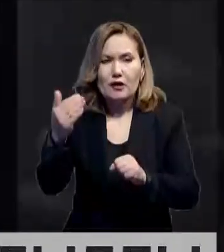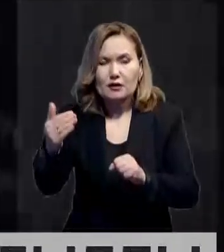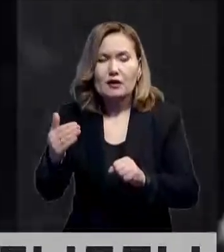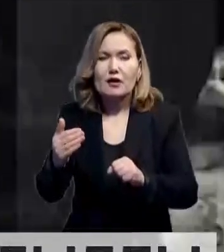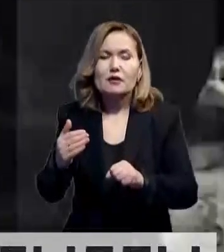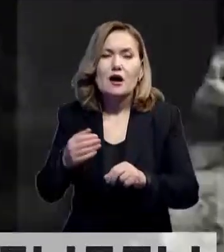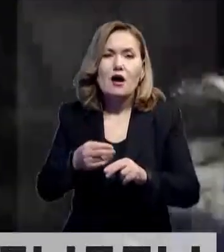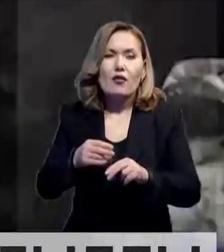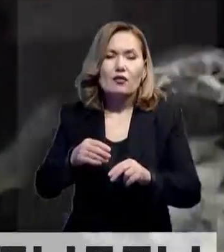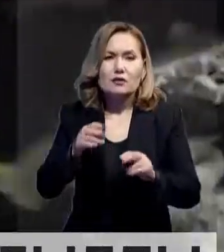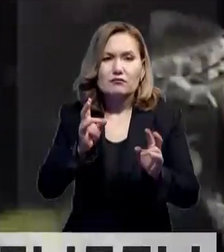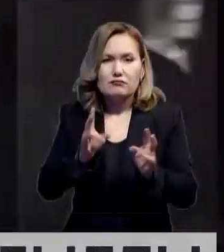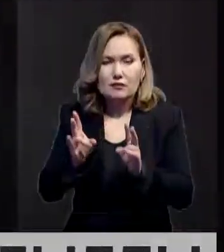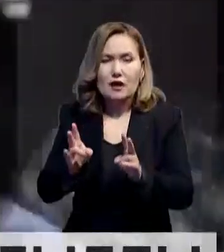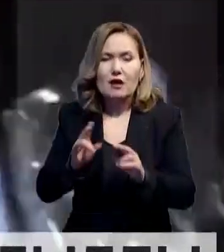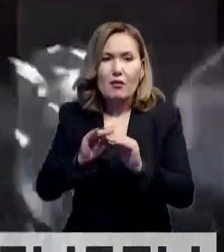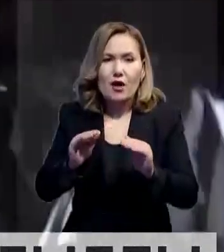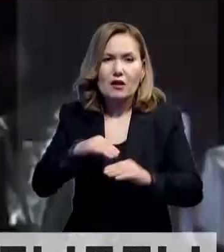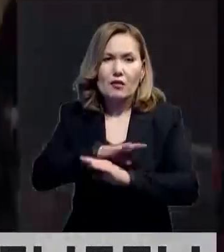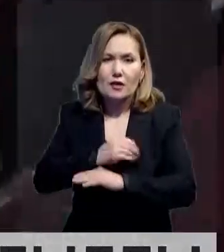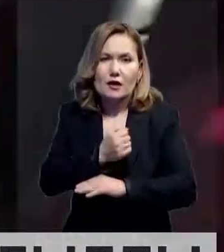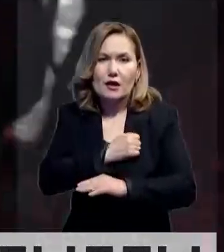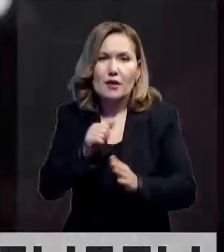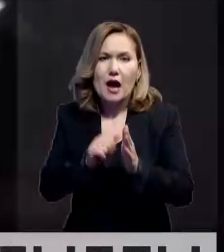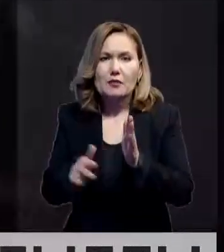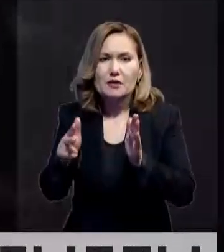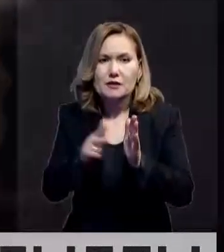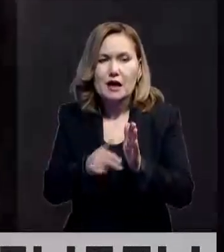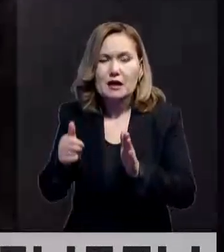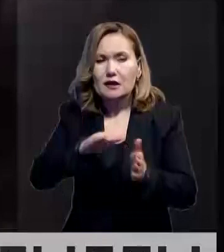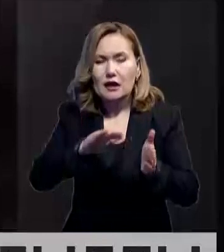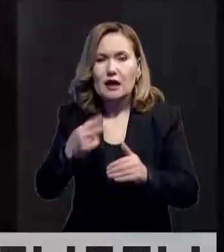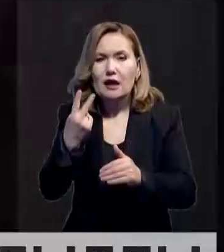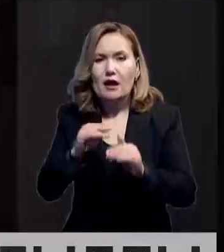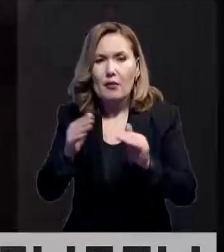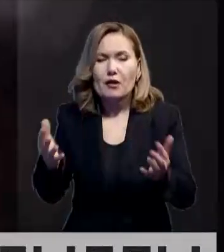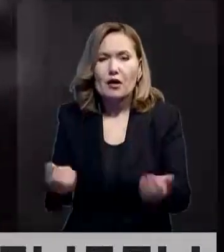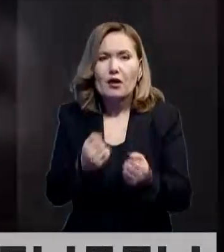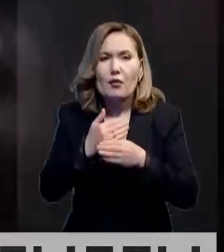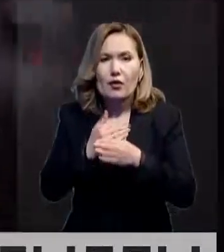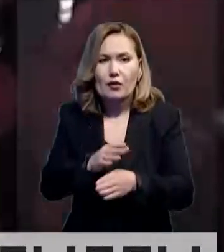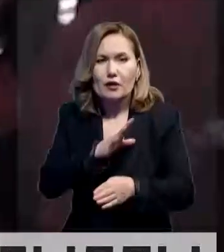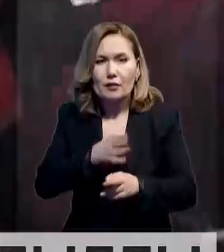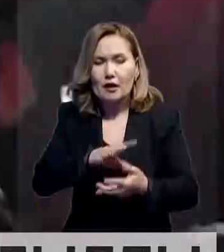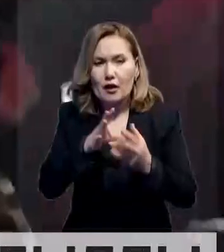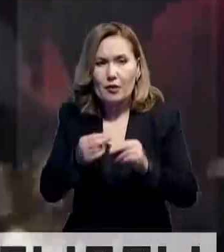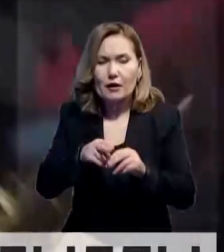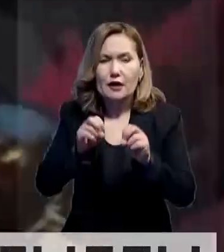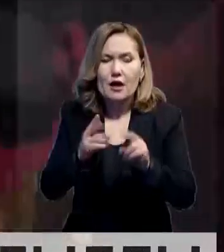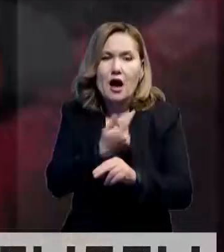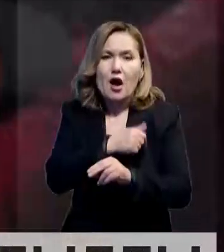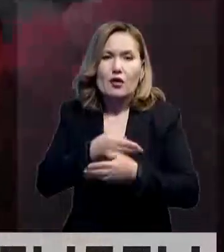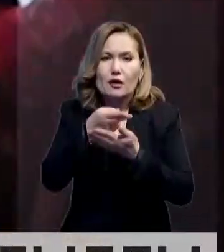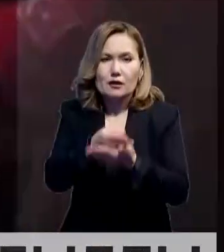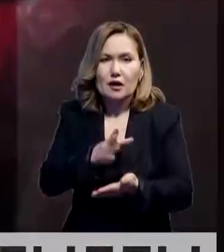болған. Ал мына кадрларда 68 сағаттан кейін құтқарылған екі баланы көруге болады. Оны Стамбулдан келген құтқарушылар көрпеге орап